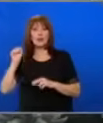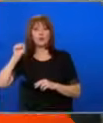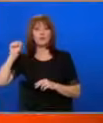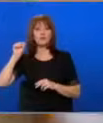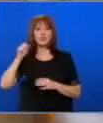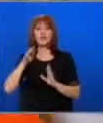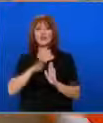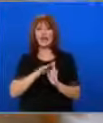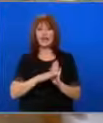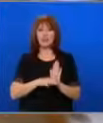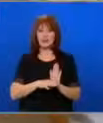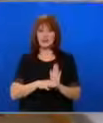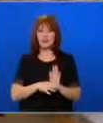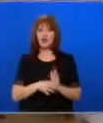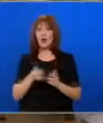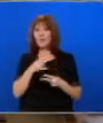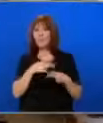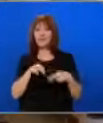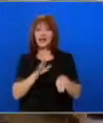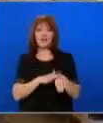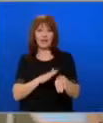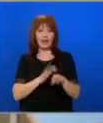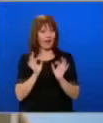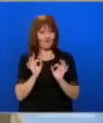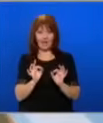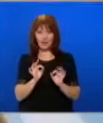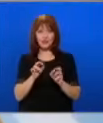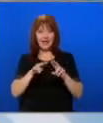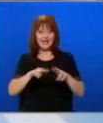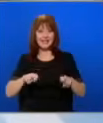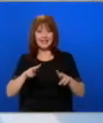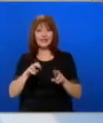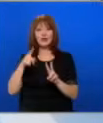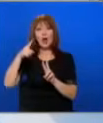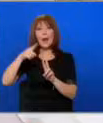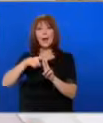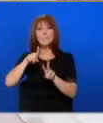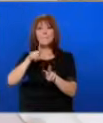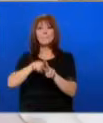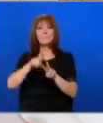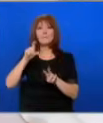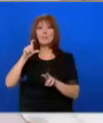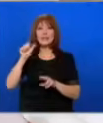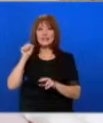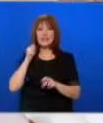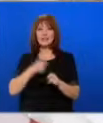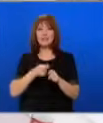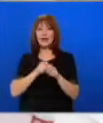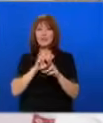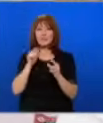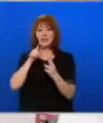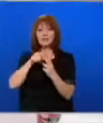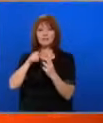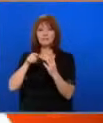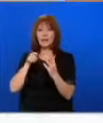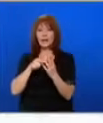режим. Проверка на факти. Вярно ли е, че изследването на ПИЗА се провежда без критерии и е